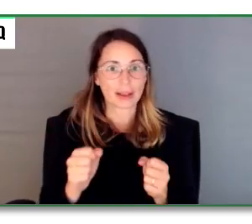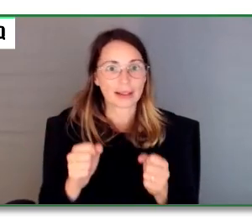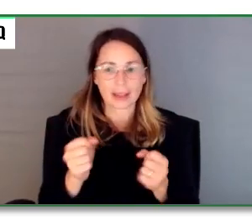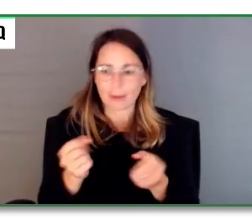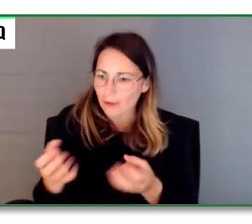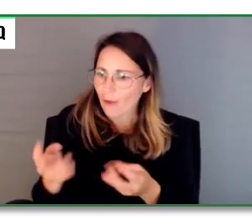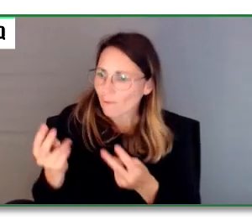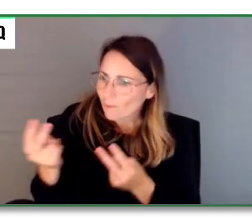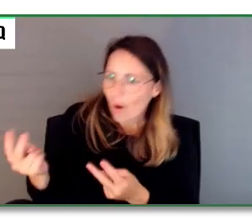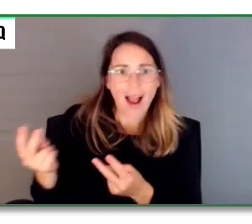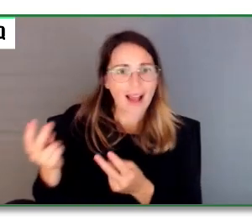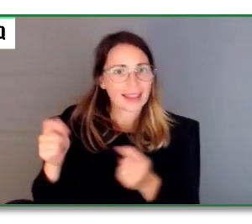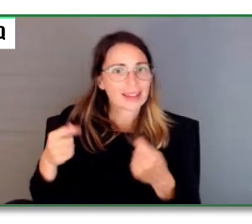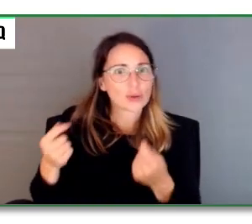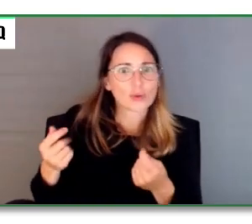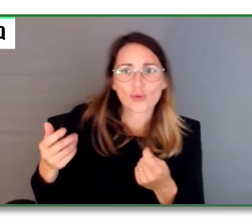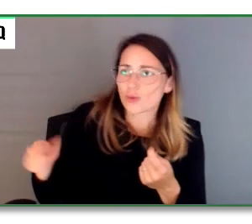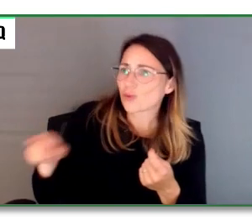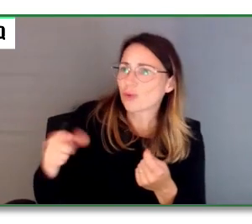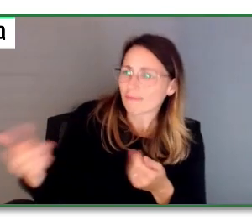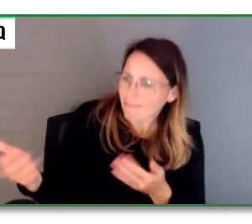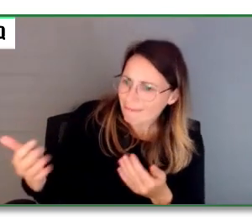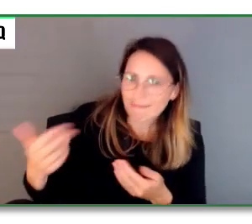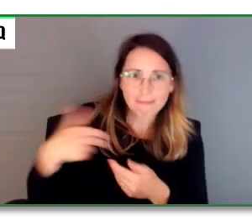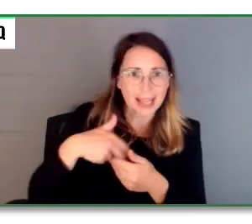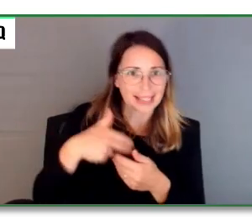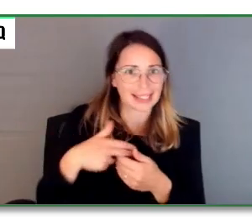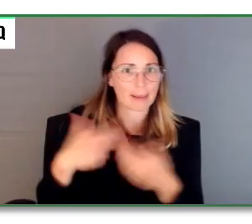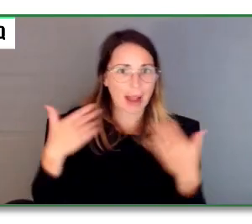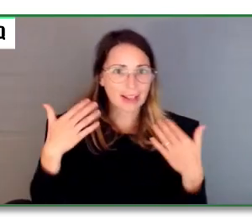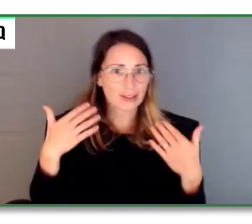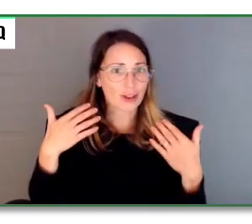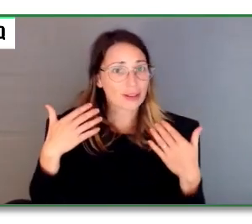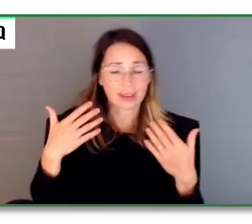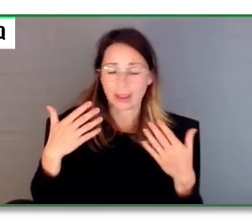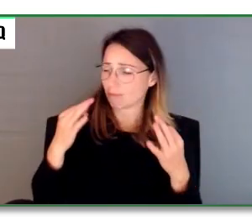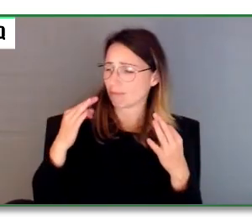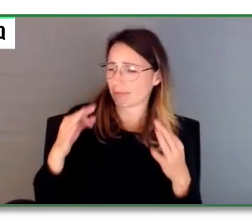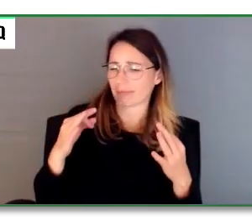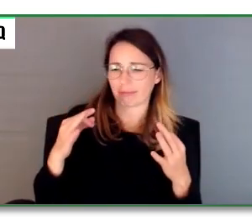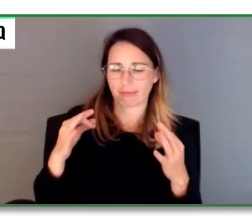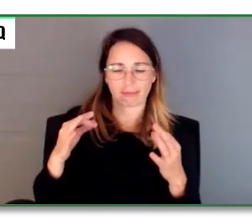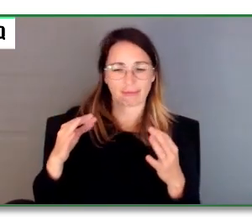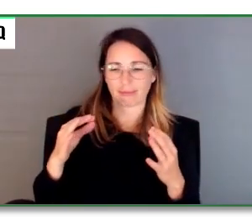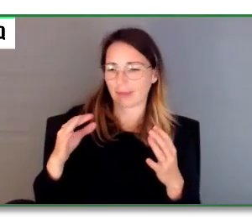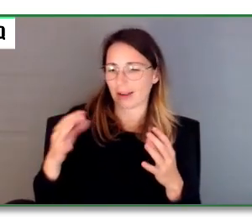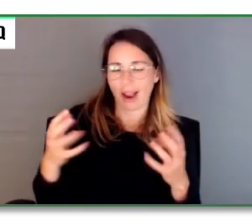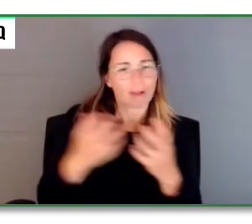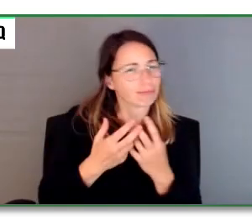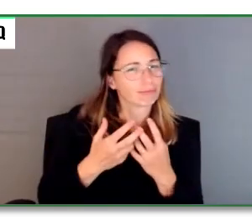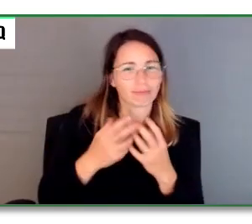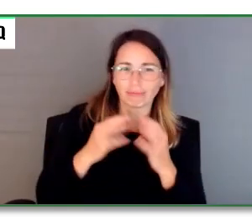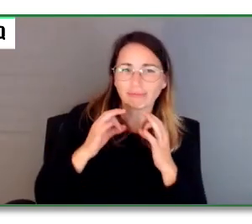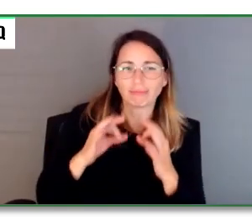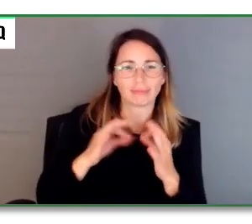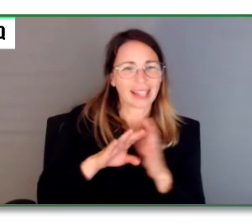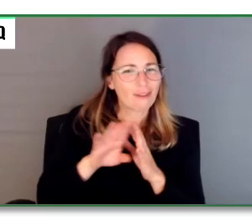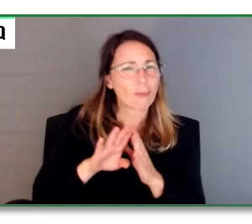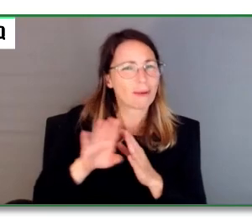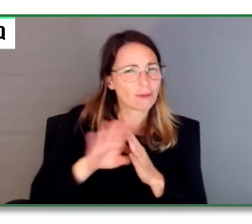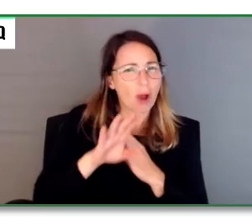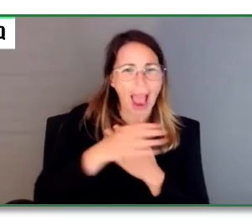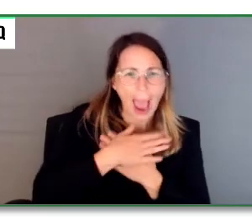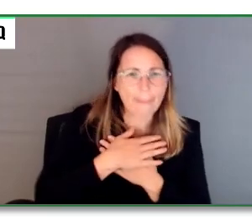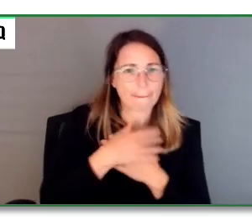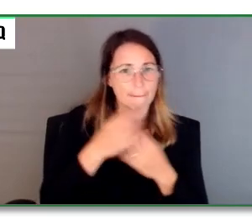et les faire participer à des randonnées. Ils répondent très bien à la nature. Ils développent donc un amour du plein air qui durera toute leur vie